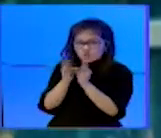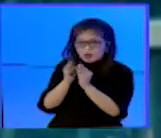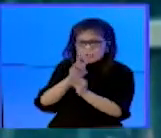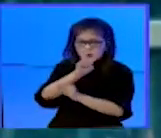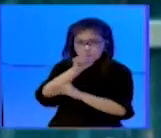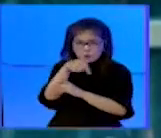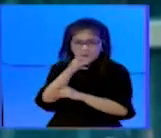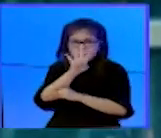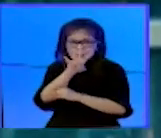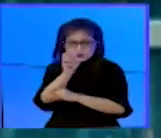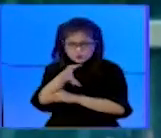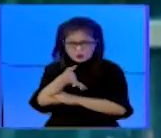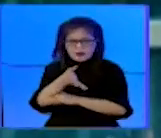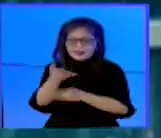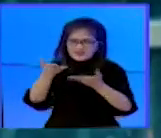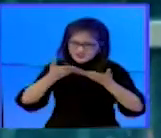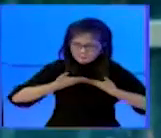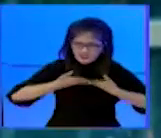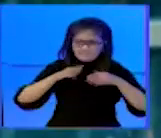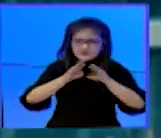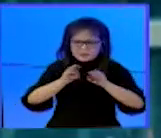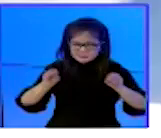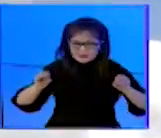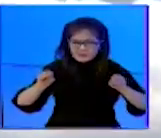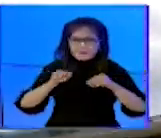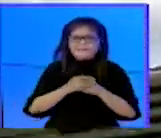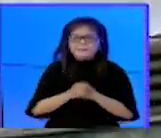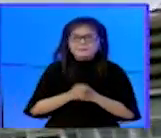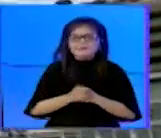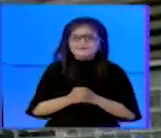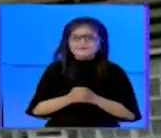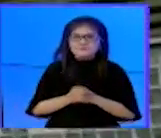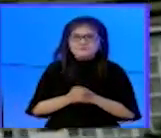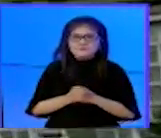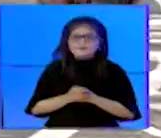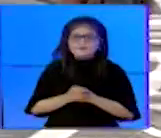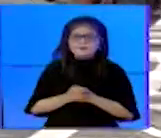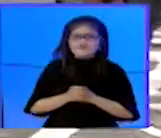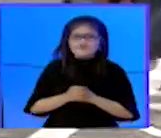Rp2,4 juta yang diterima oleh karyawan penerima subsidi gaji.